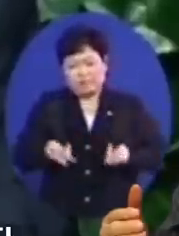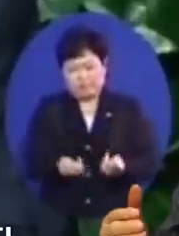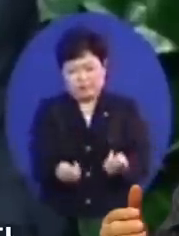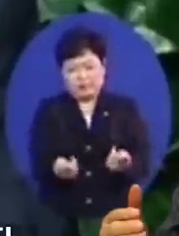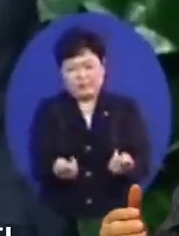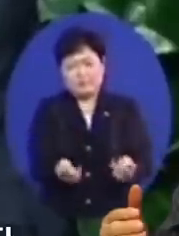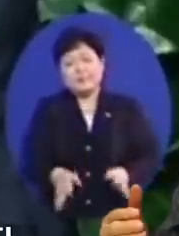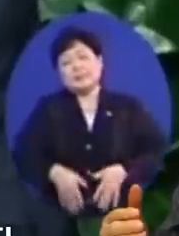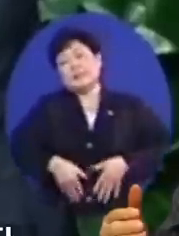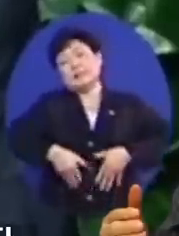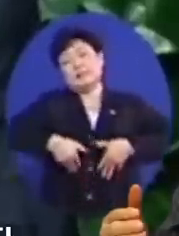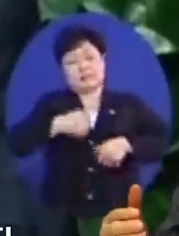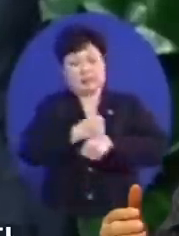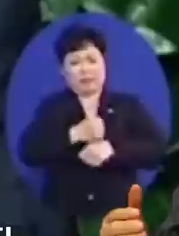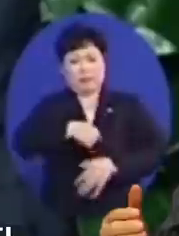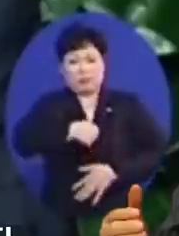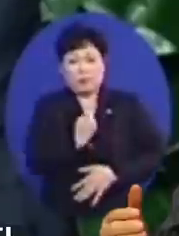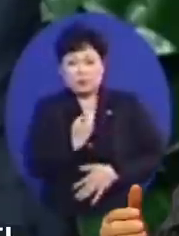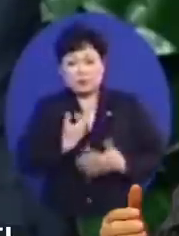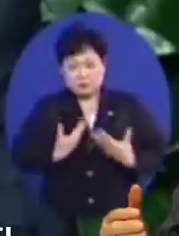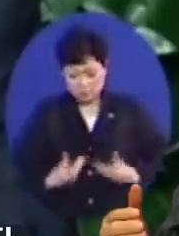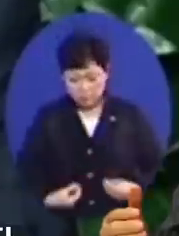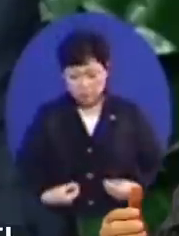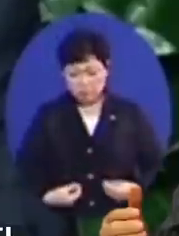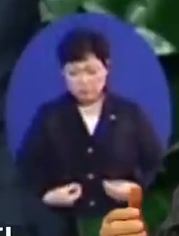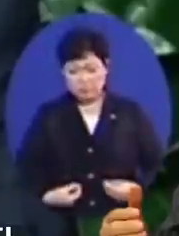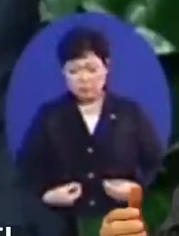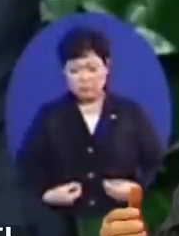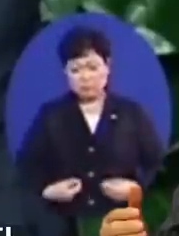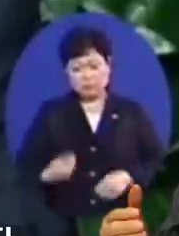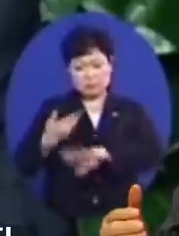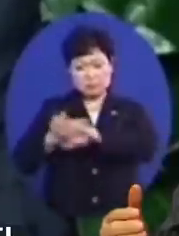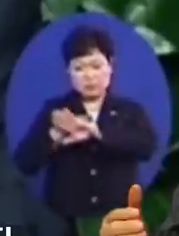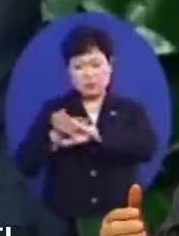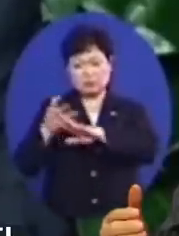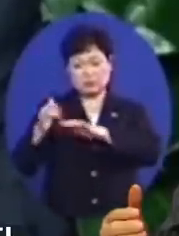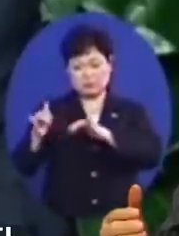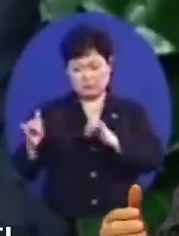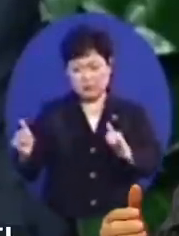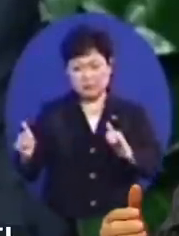내 혼자서 낙심이 될 때는 다른 분이